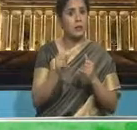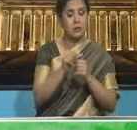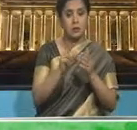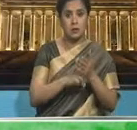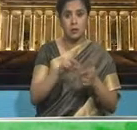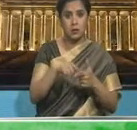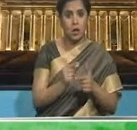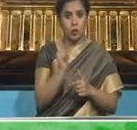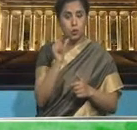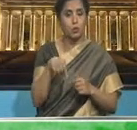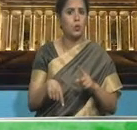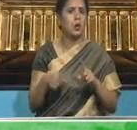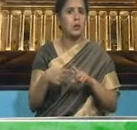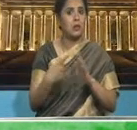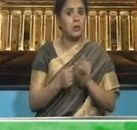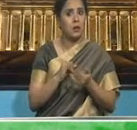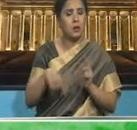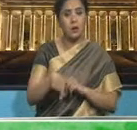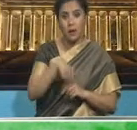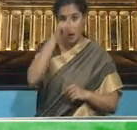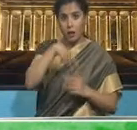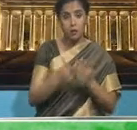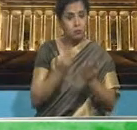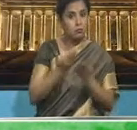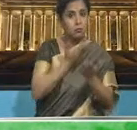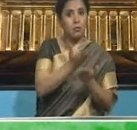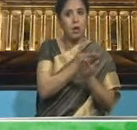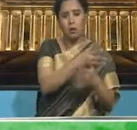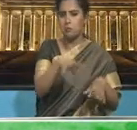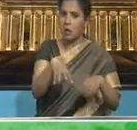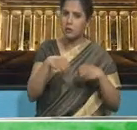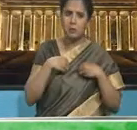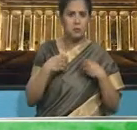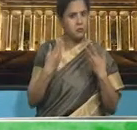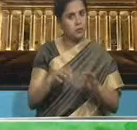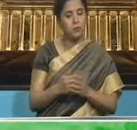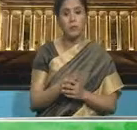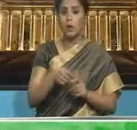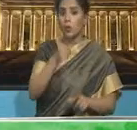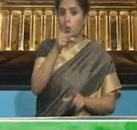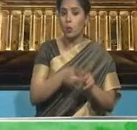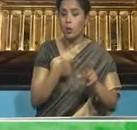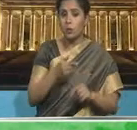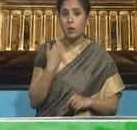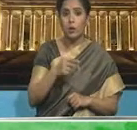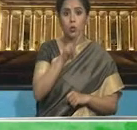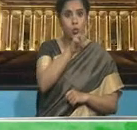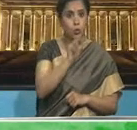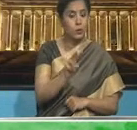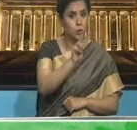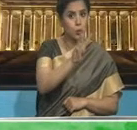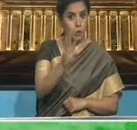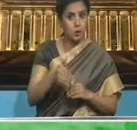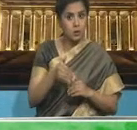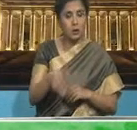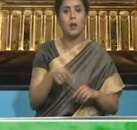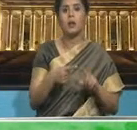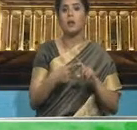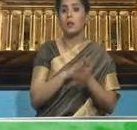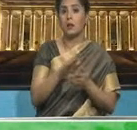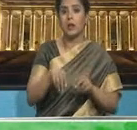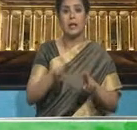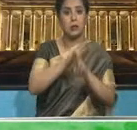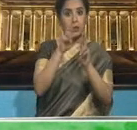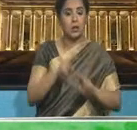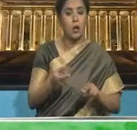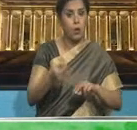ने भारत के सुझाव को स्वीकार किया है और वर्ष 2023 को द इंटरनेशनल ईयर